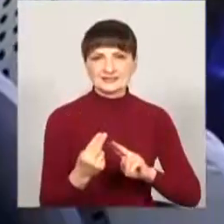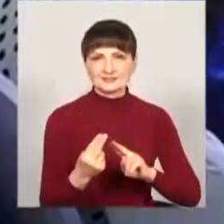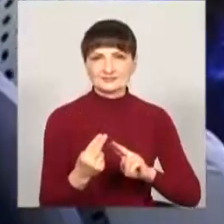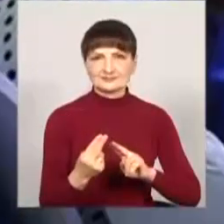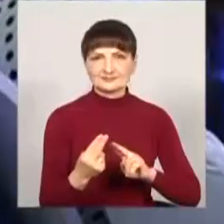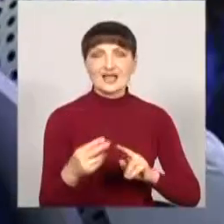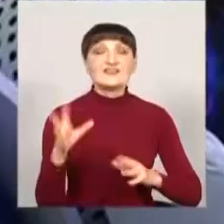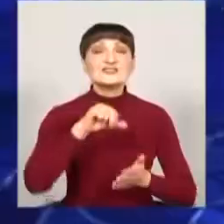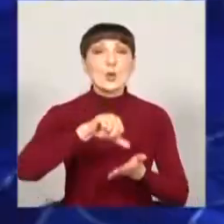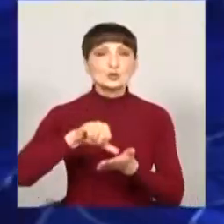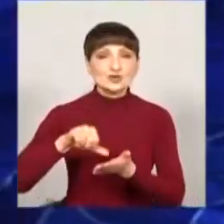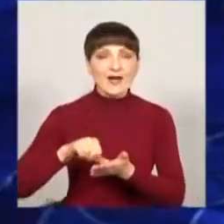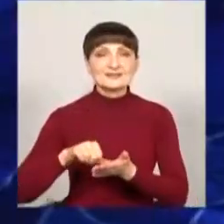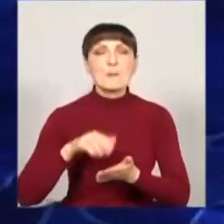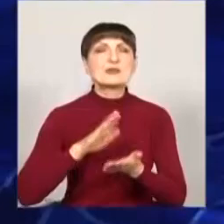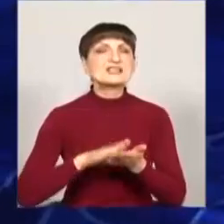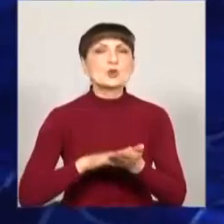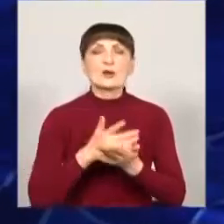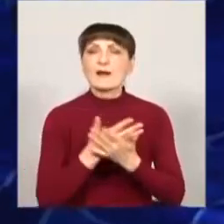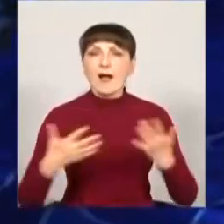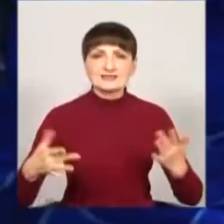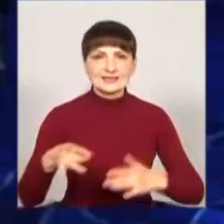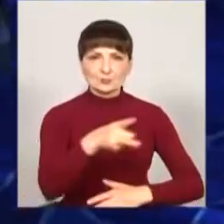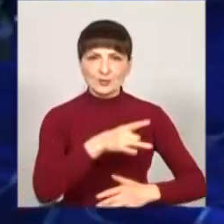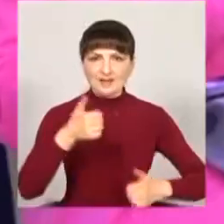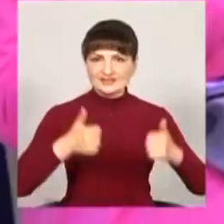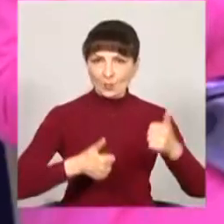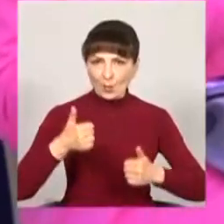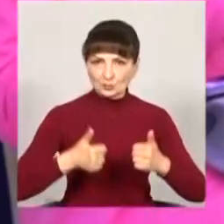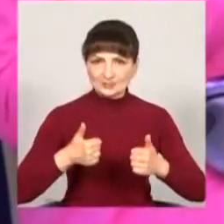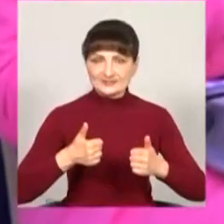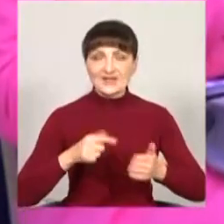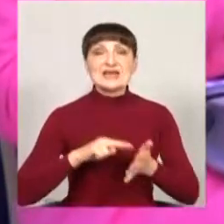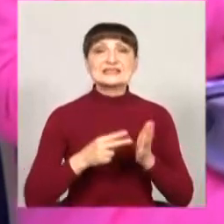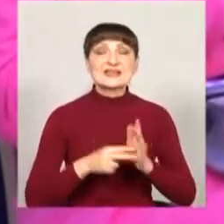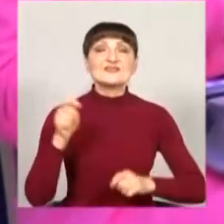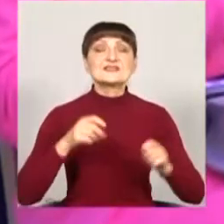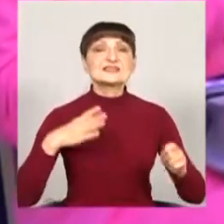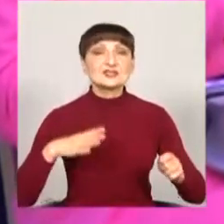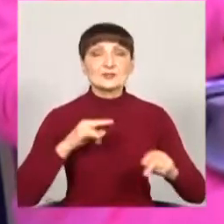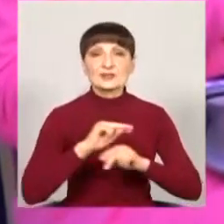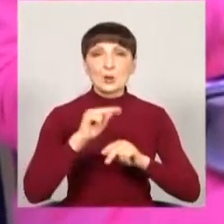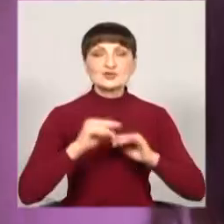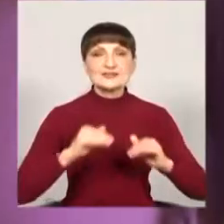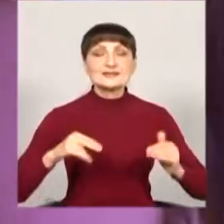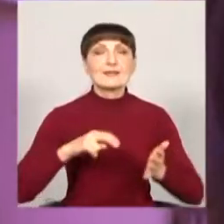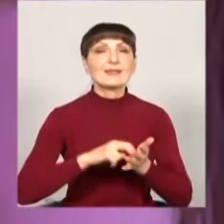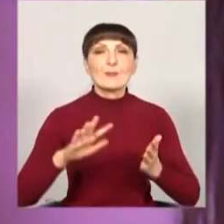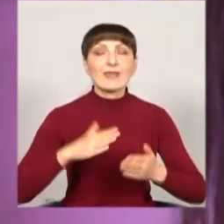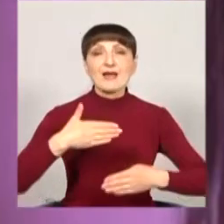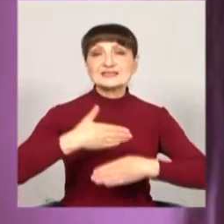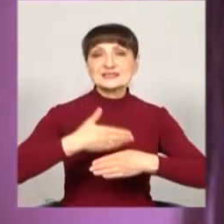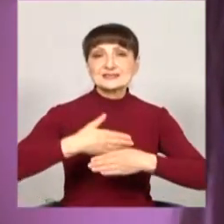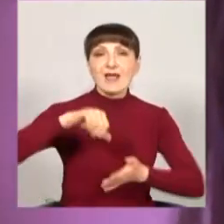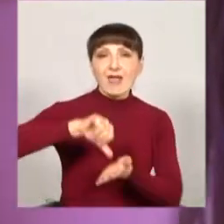все участники визер и различных республиканских конкурсов и состязаний цель фестиваля научить детей не бояться сцены